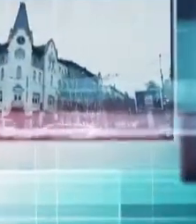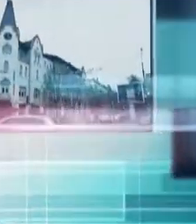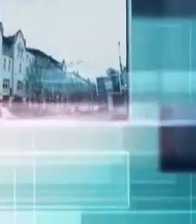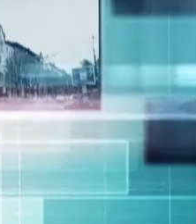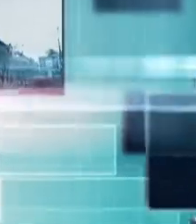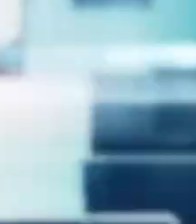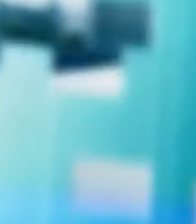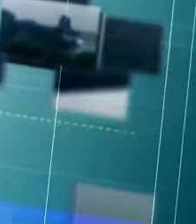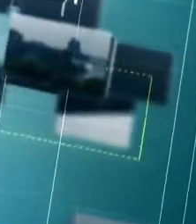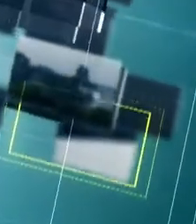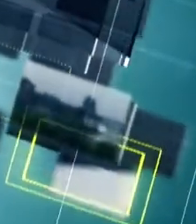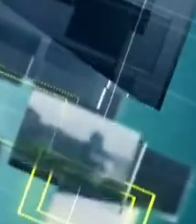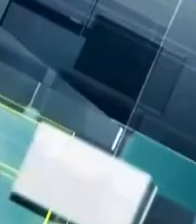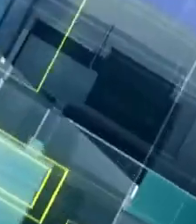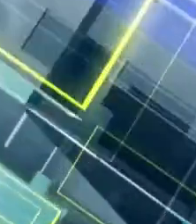Музика